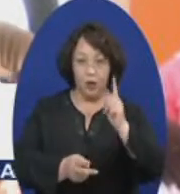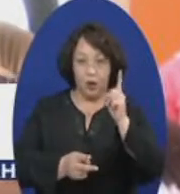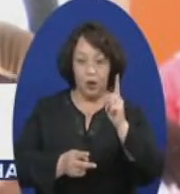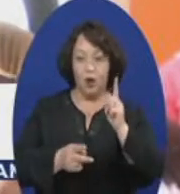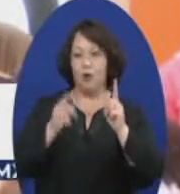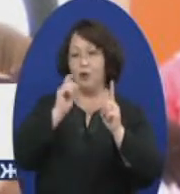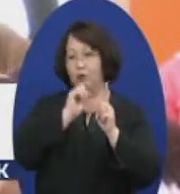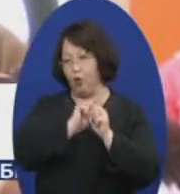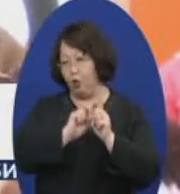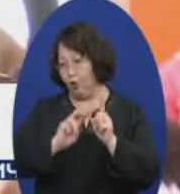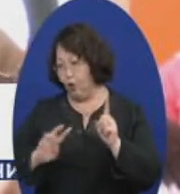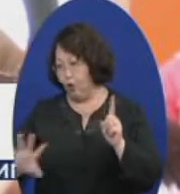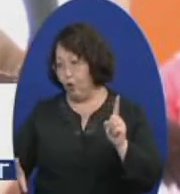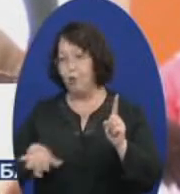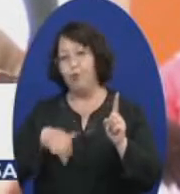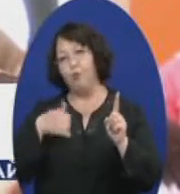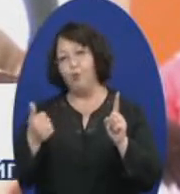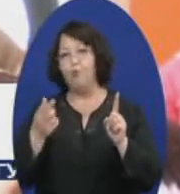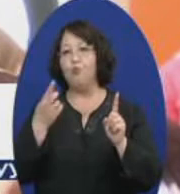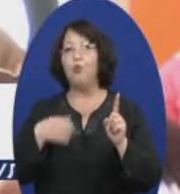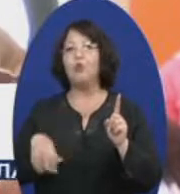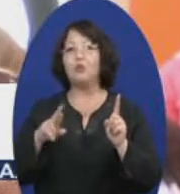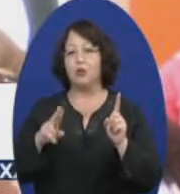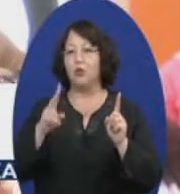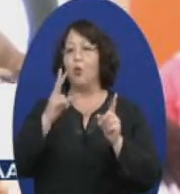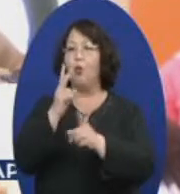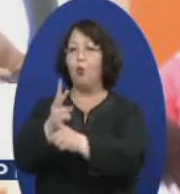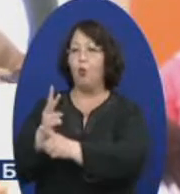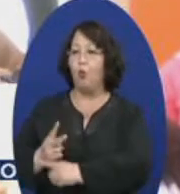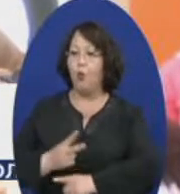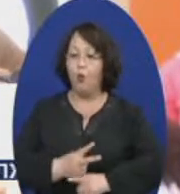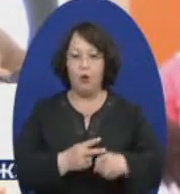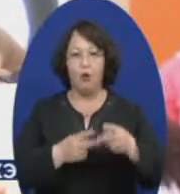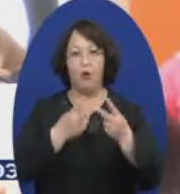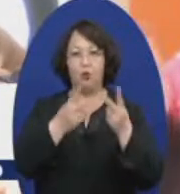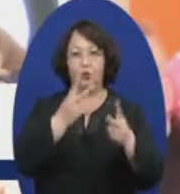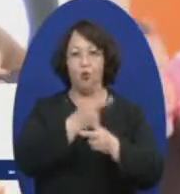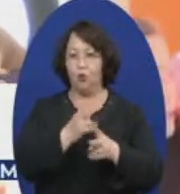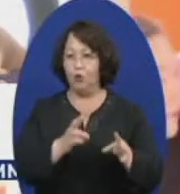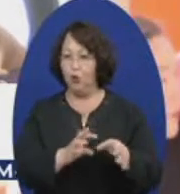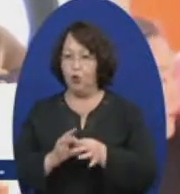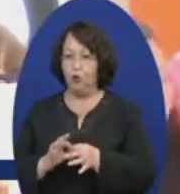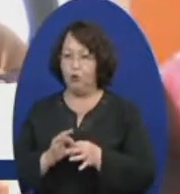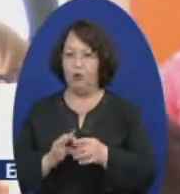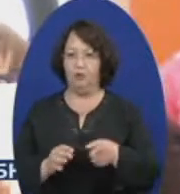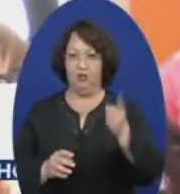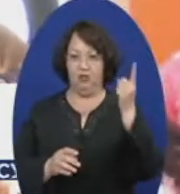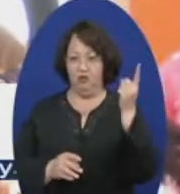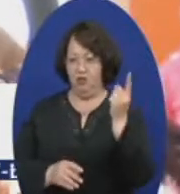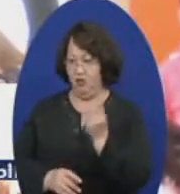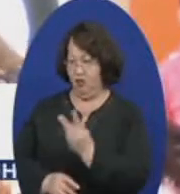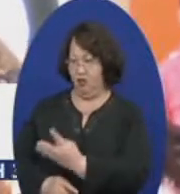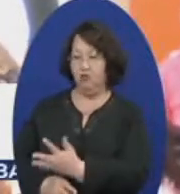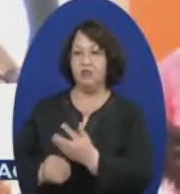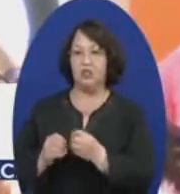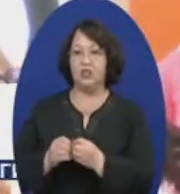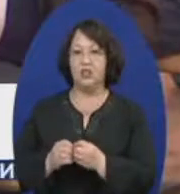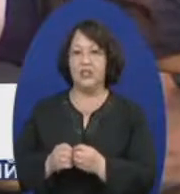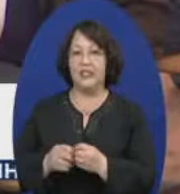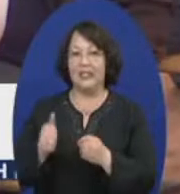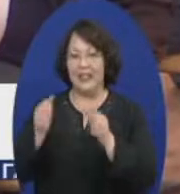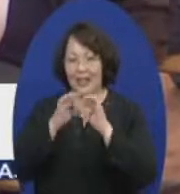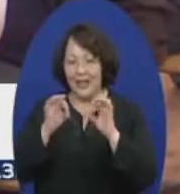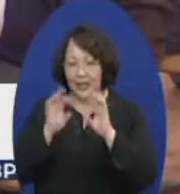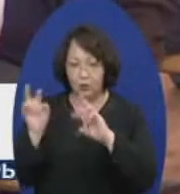захирагддаг учраас бас нэлээд нарийн судалгаа шинжилгээ авч ингээд үндсэн хуулиудаа өөрчлөлт оруулах